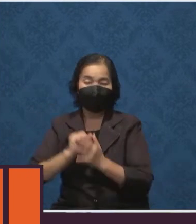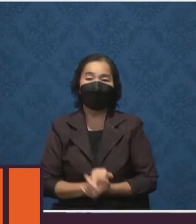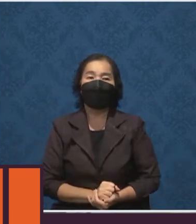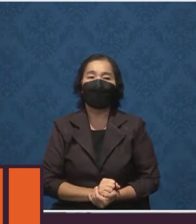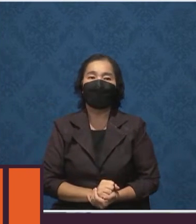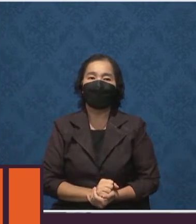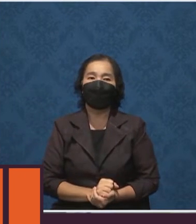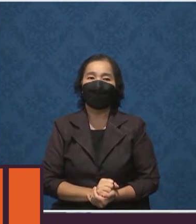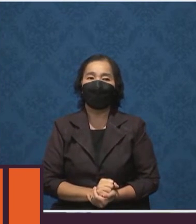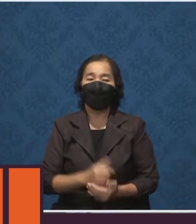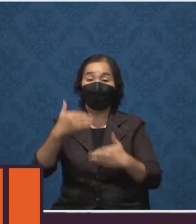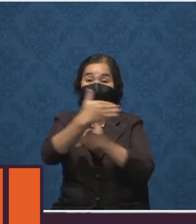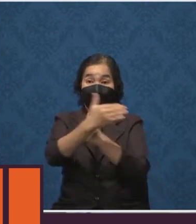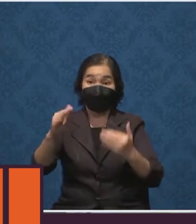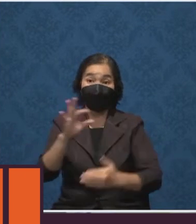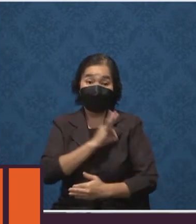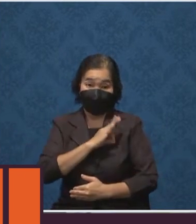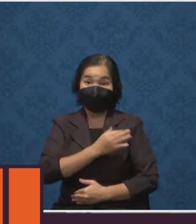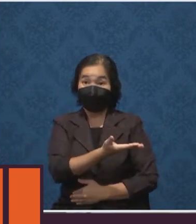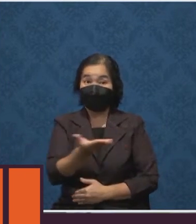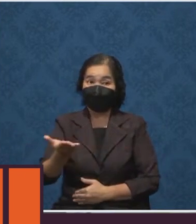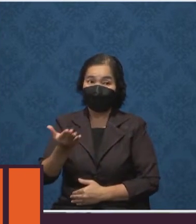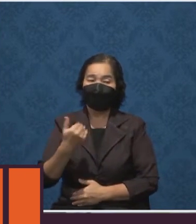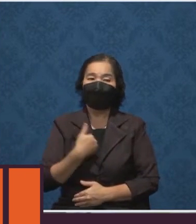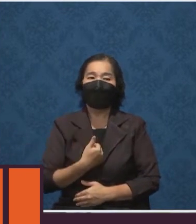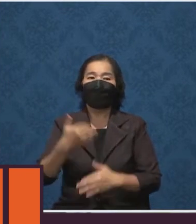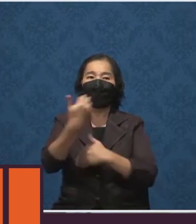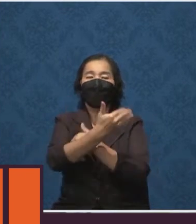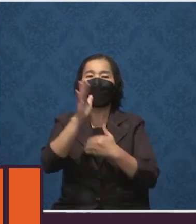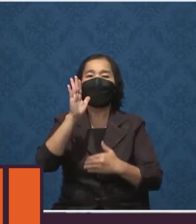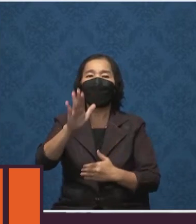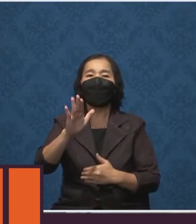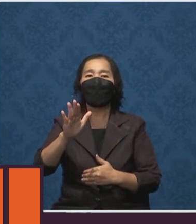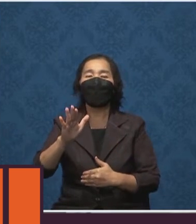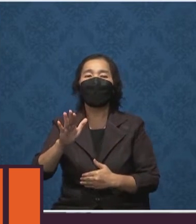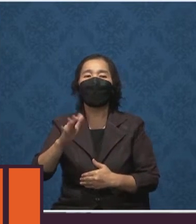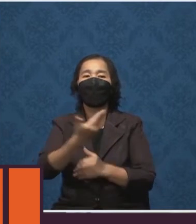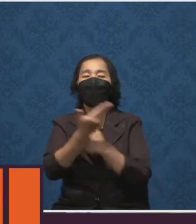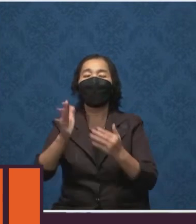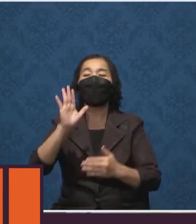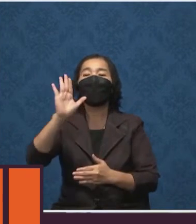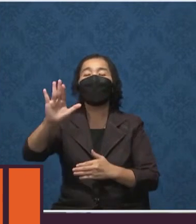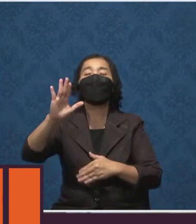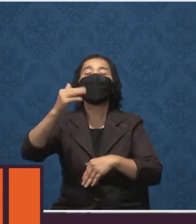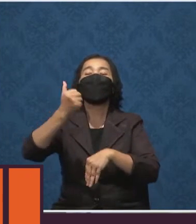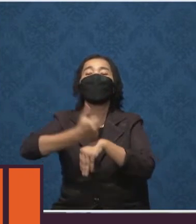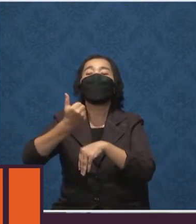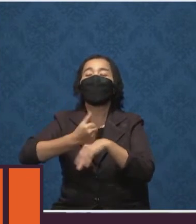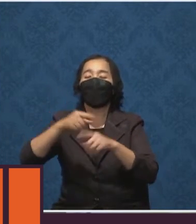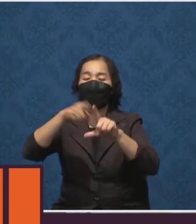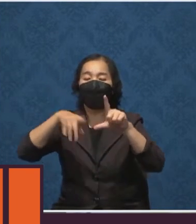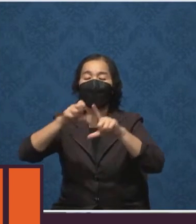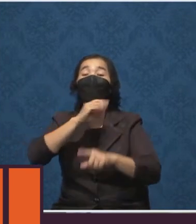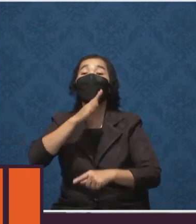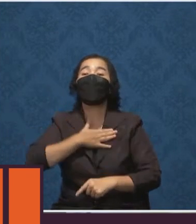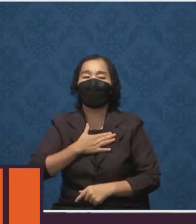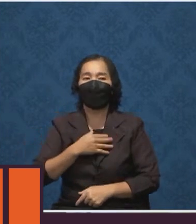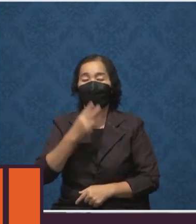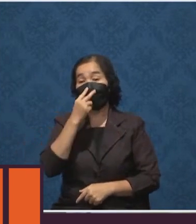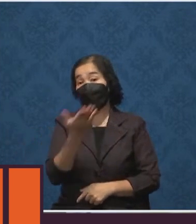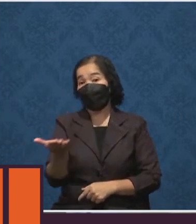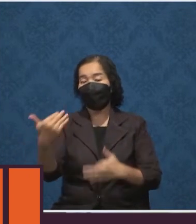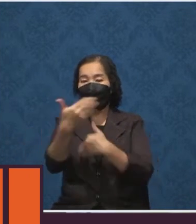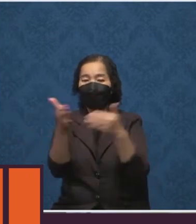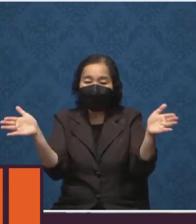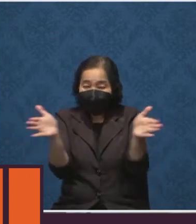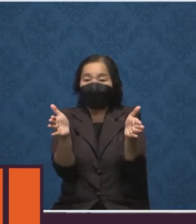นี้ผมเอาหสมาชิคมาให้ดูอัี้ห้องของท่านลัศิมัโรมขอนุญาตเอฮรนามท่ไมเสยหายเนี่ยคนรทานดูห้องกระจึงหนึ